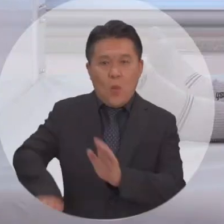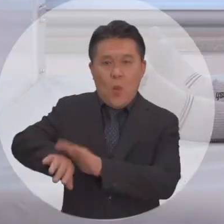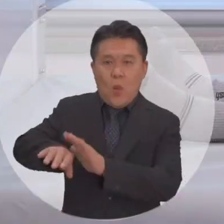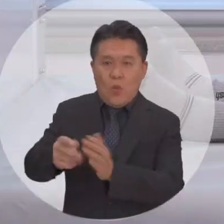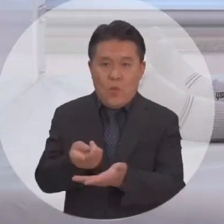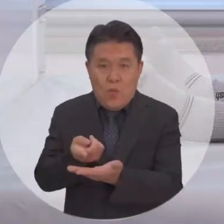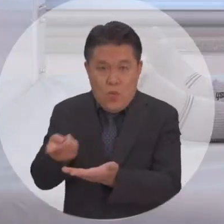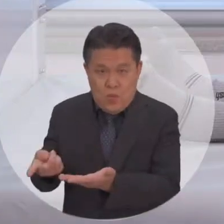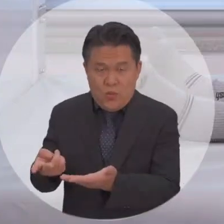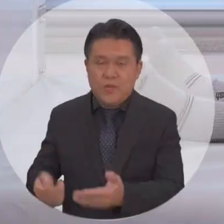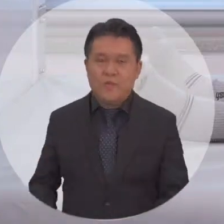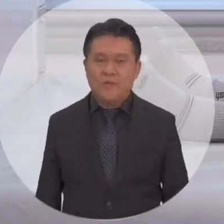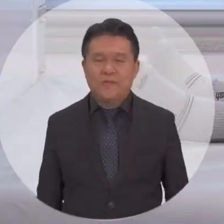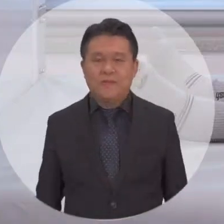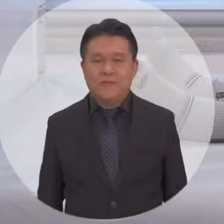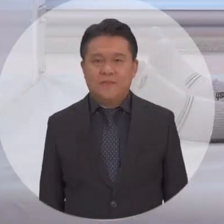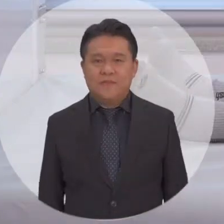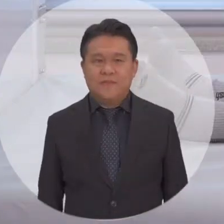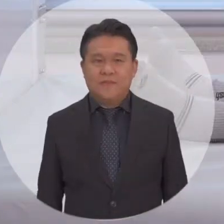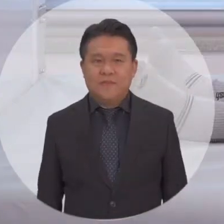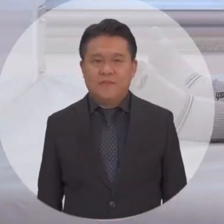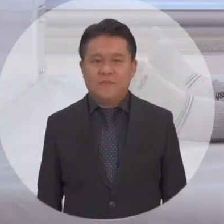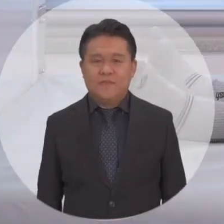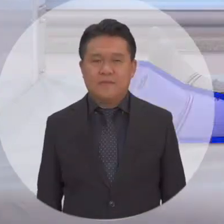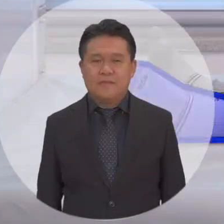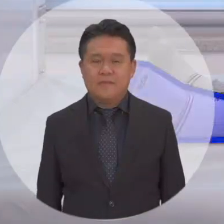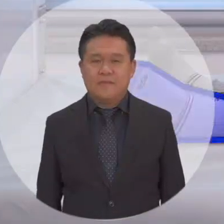침대 오른쪽으로의 이동입니다.